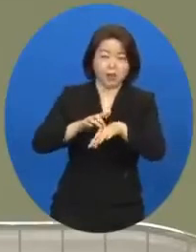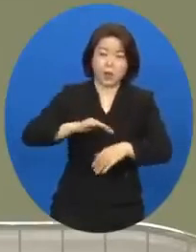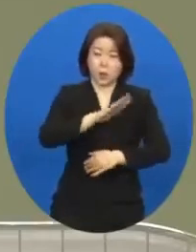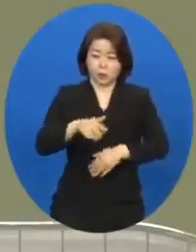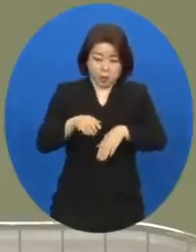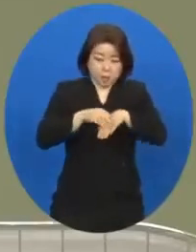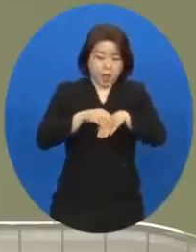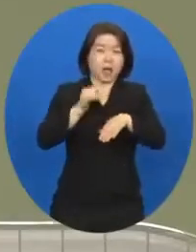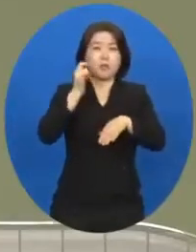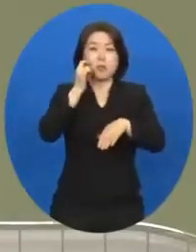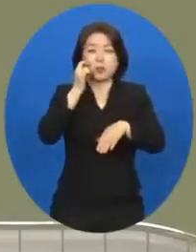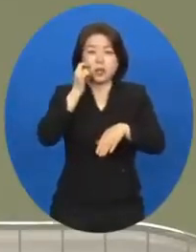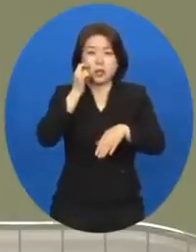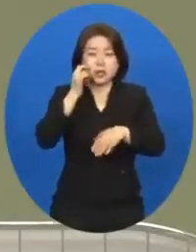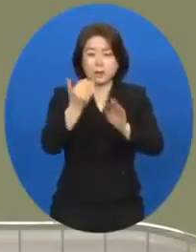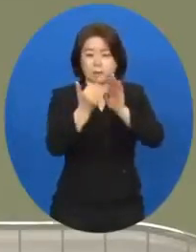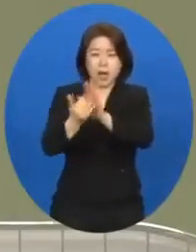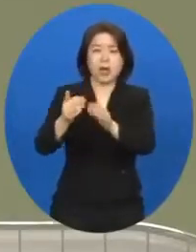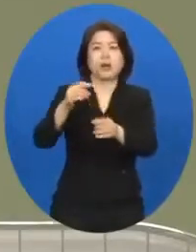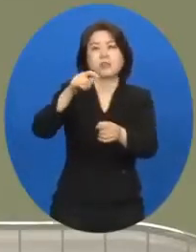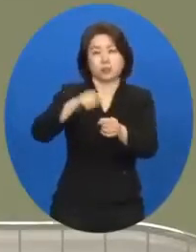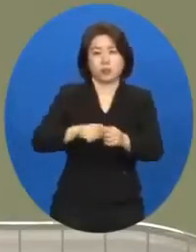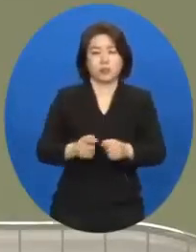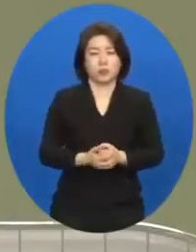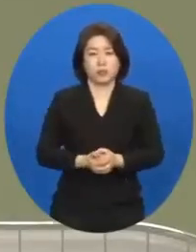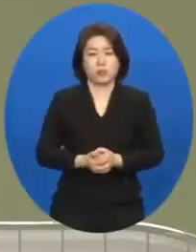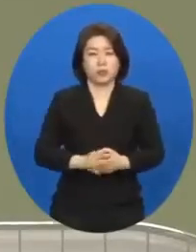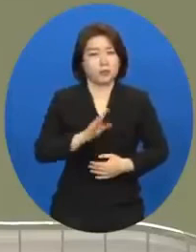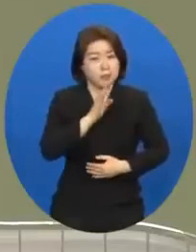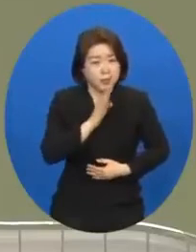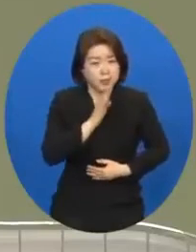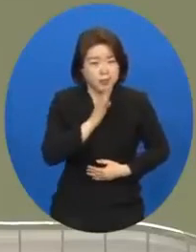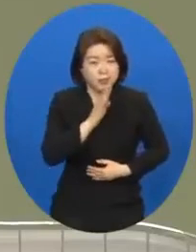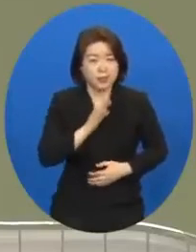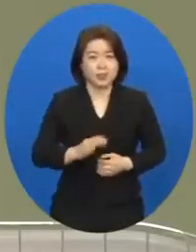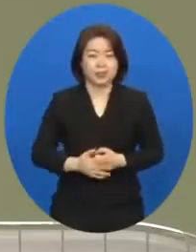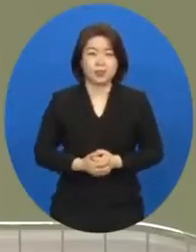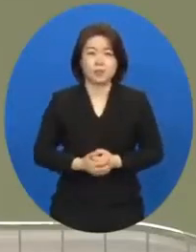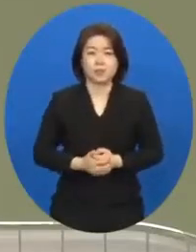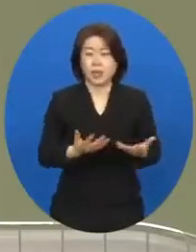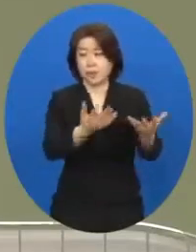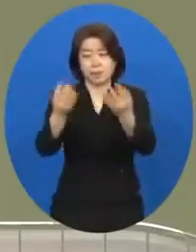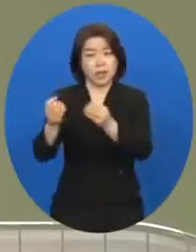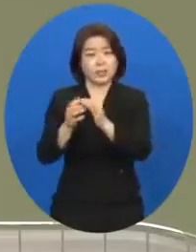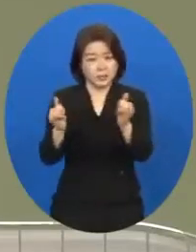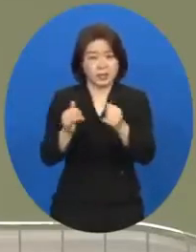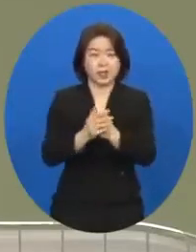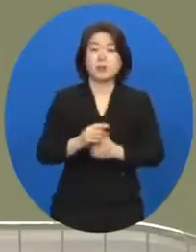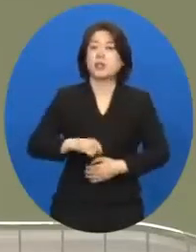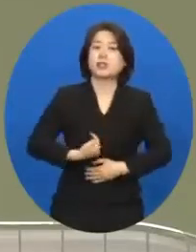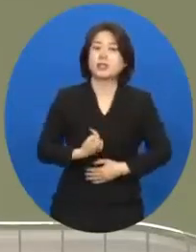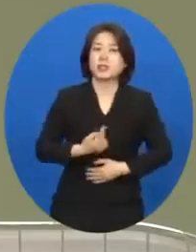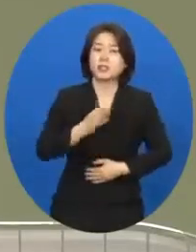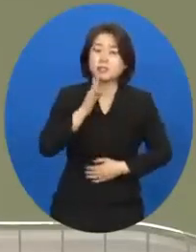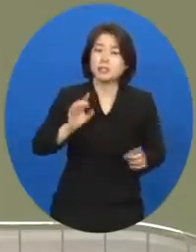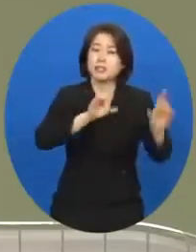만지지도 못하게 하려고 오셨다는 거예요. 실제로 그럴까요? 많은 분들이 자신의 실제